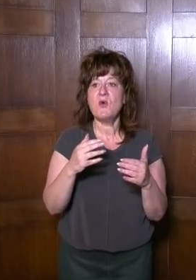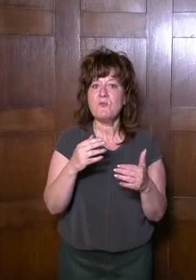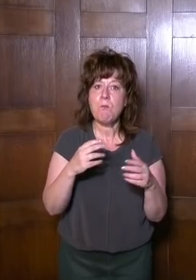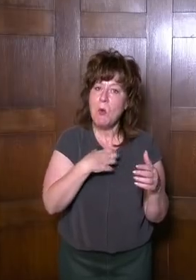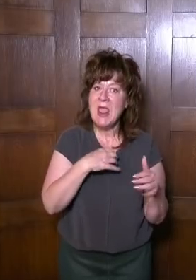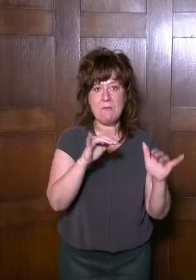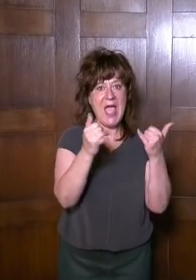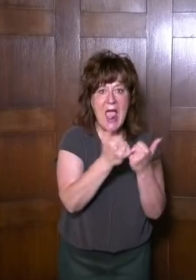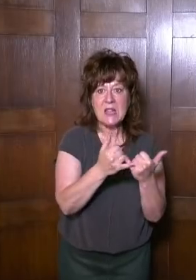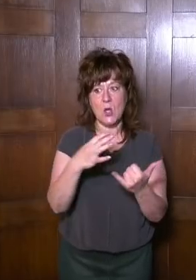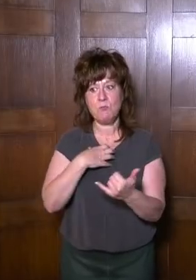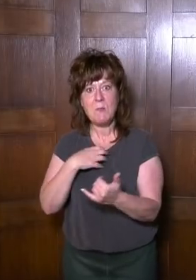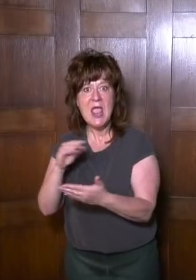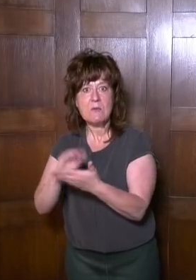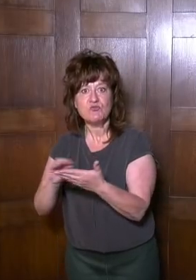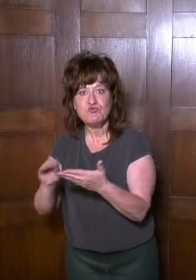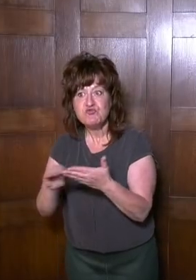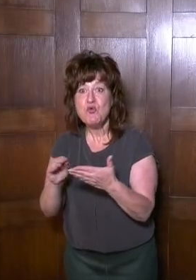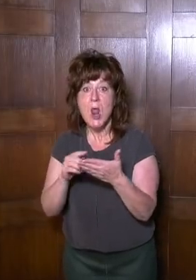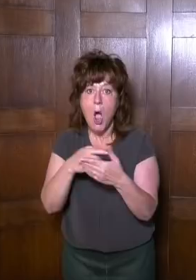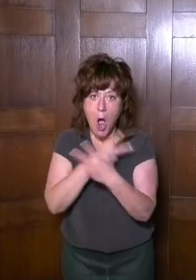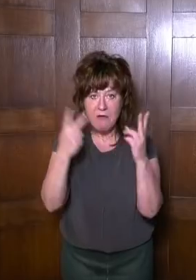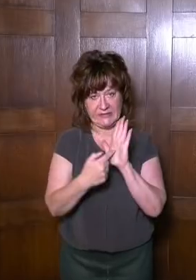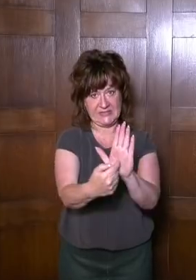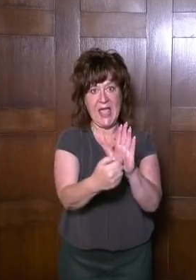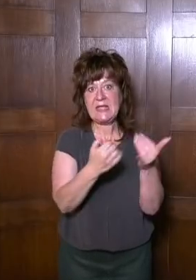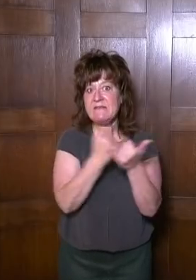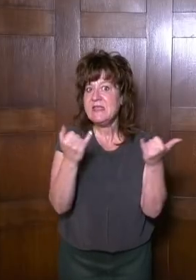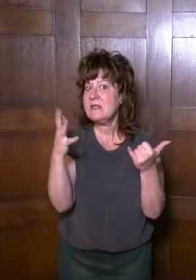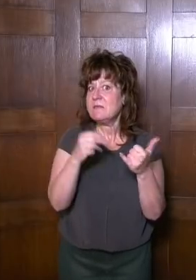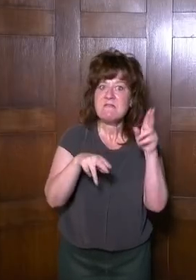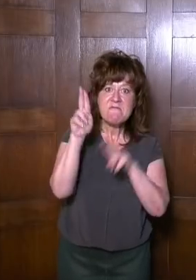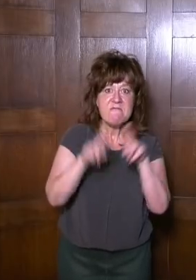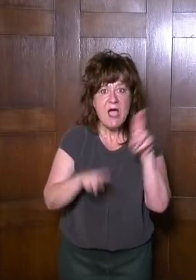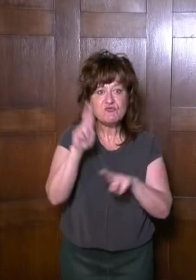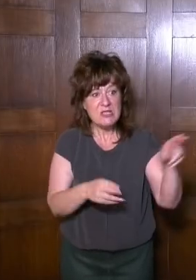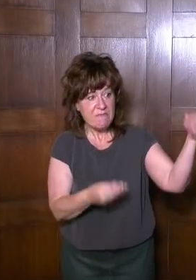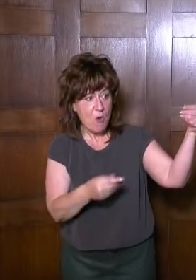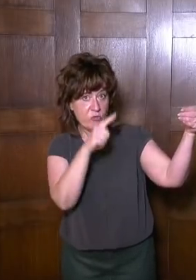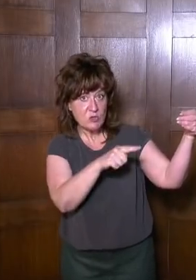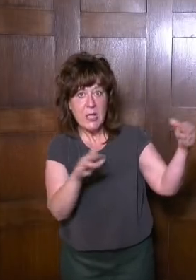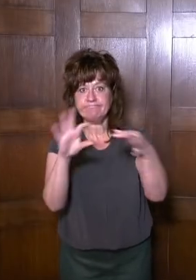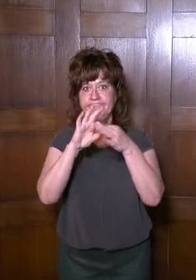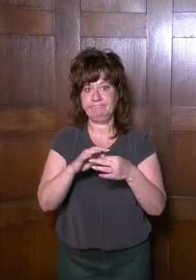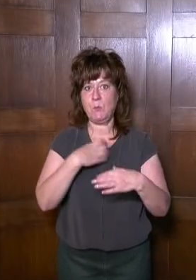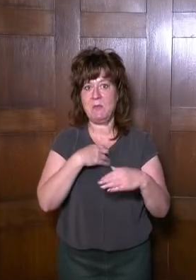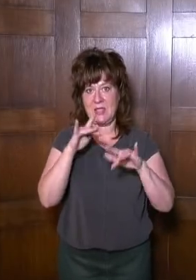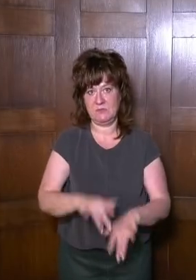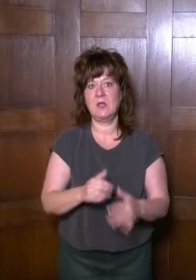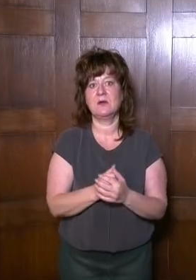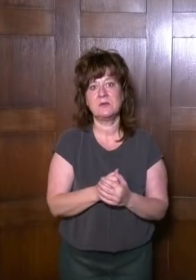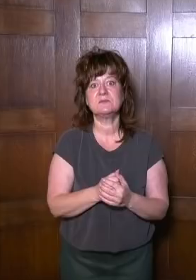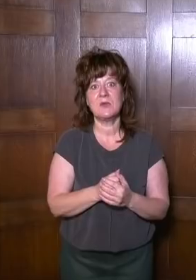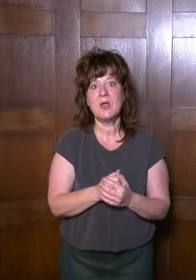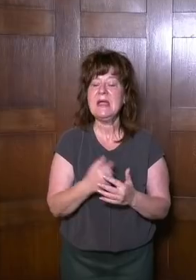natürlich auch der Schüler hinzuweisen, die es mit den verschiedenen Verordnungen gab. Und haben